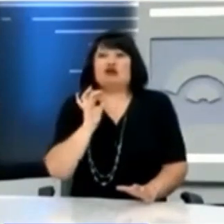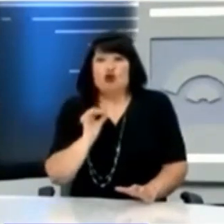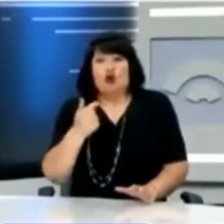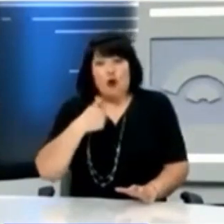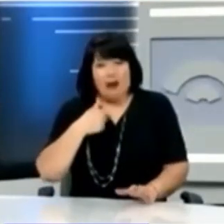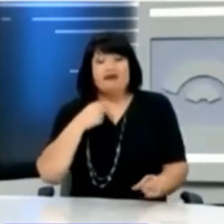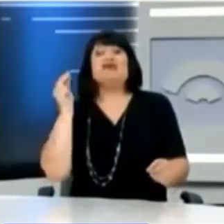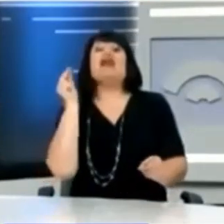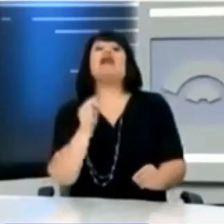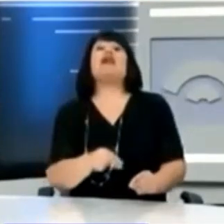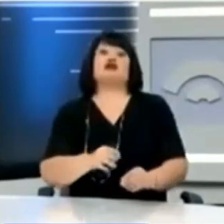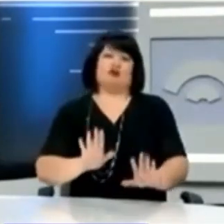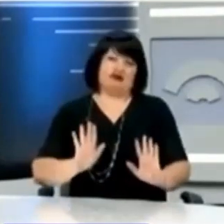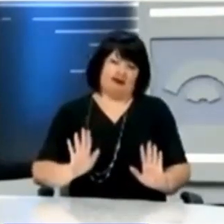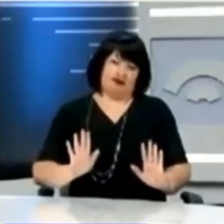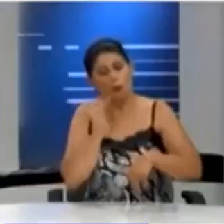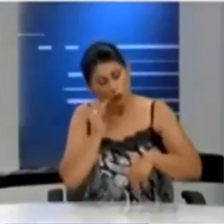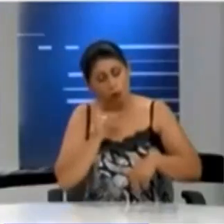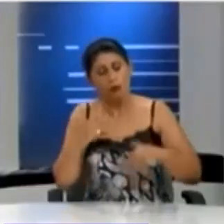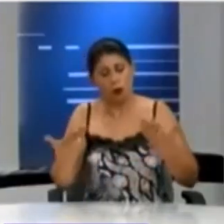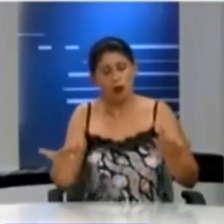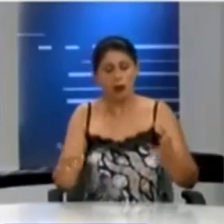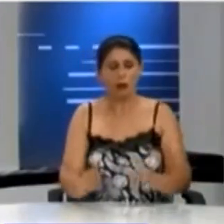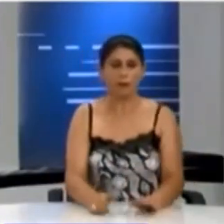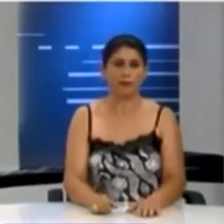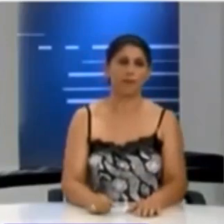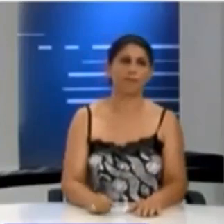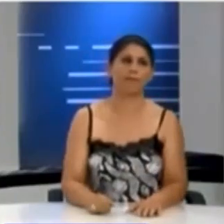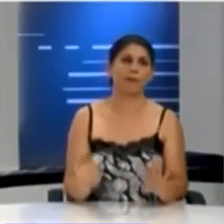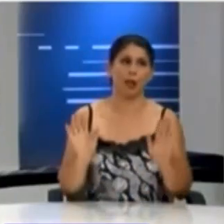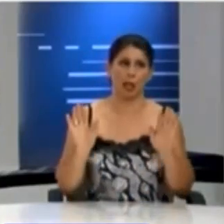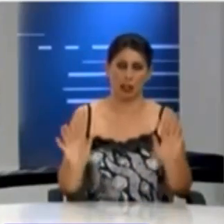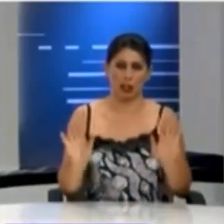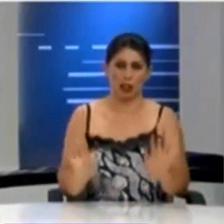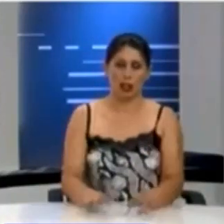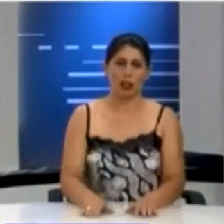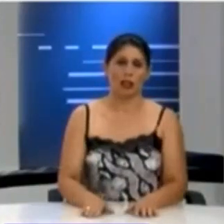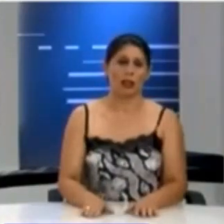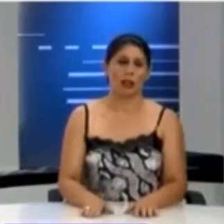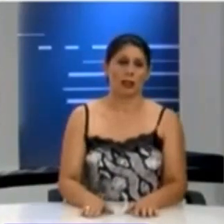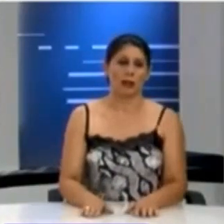25 καταψηφίζει την άρση ασυλίας. Οι μηνύσεις εναντίον του Παύλου Πολάκη θα εξεταστούν από τη δικαιοσύνη.